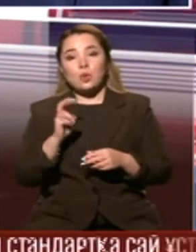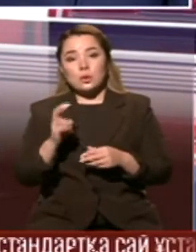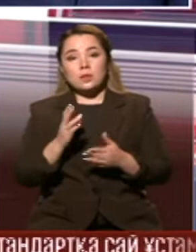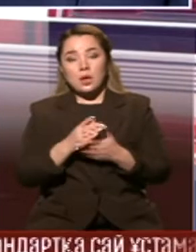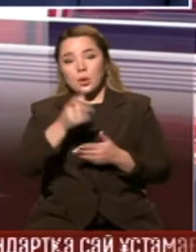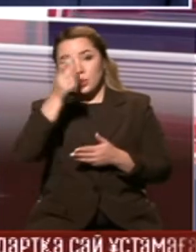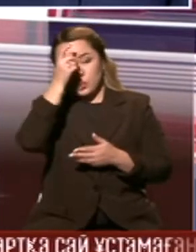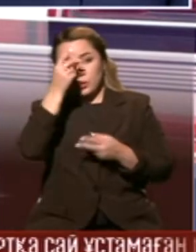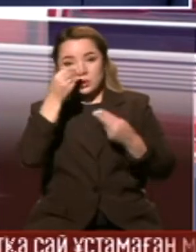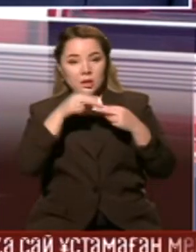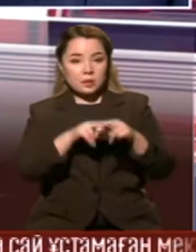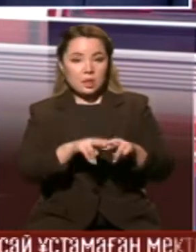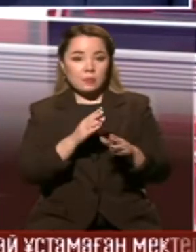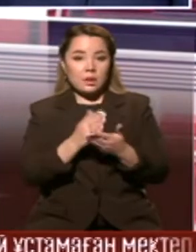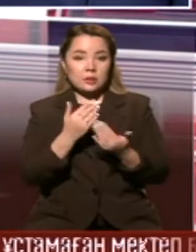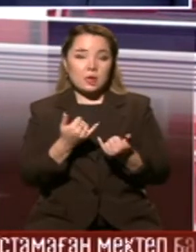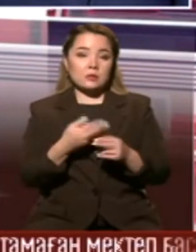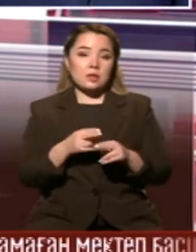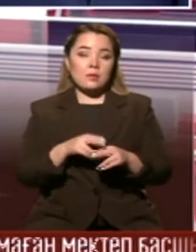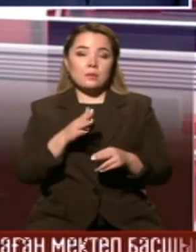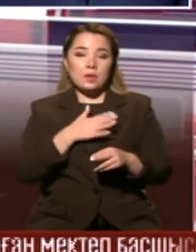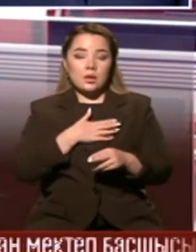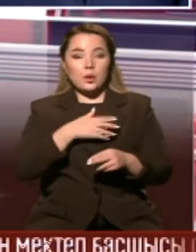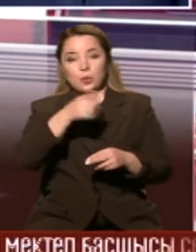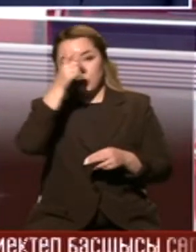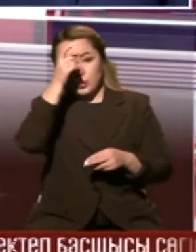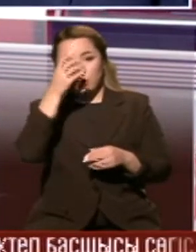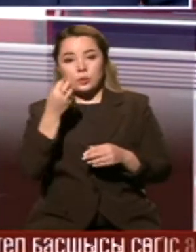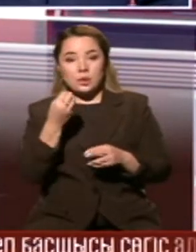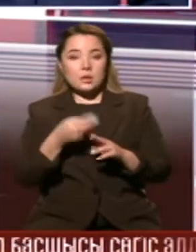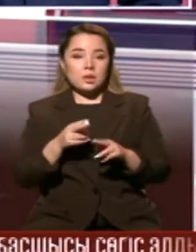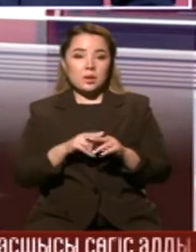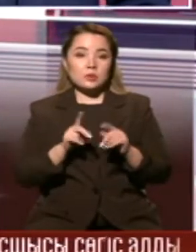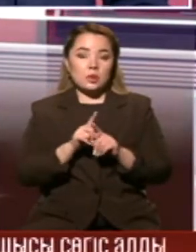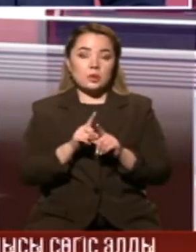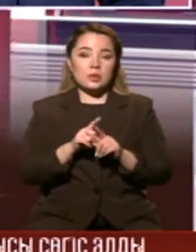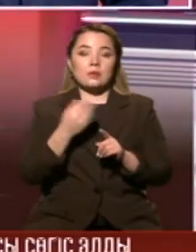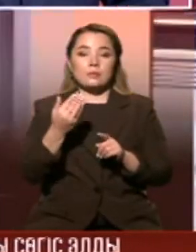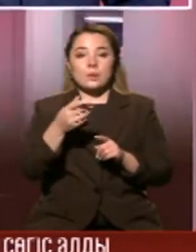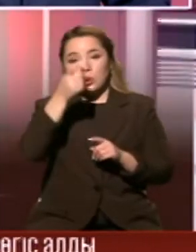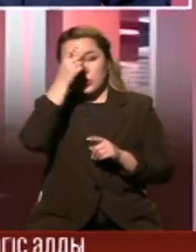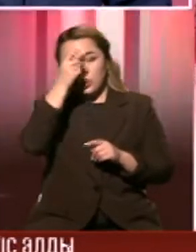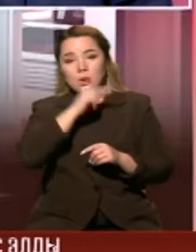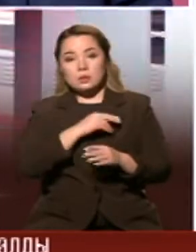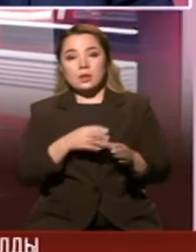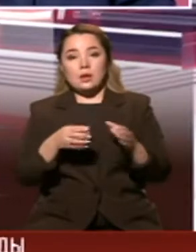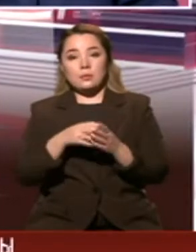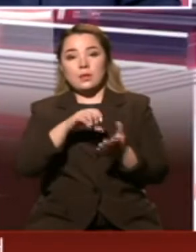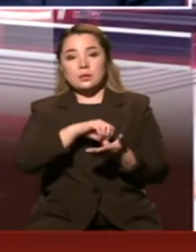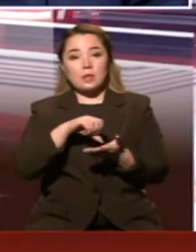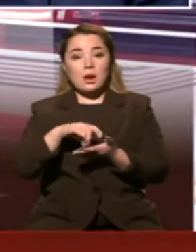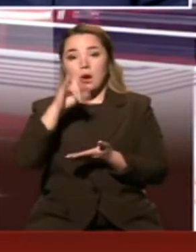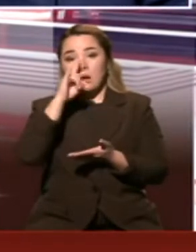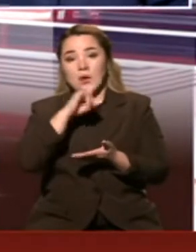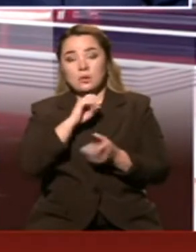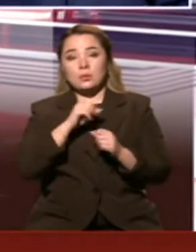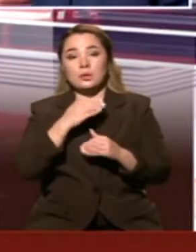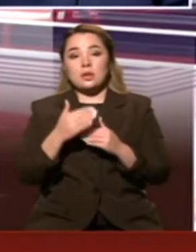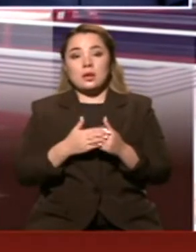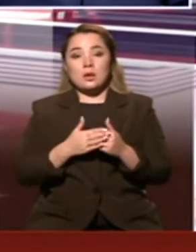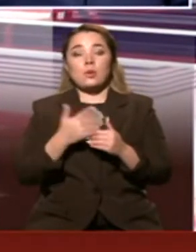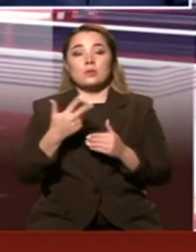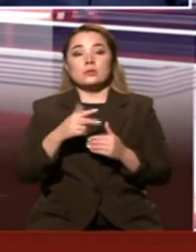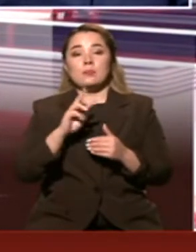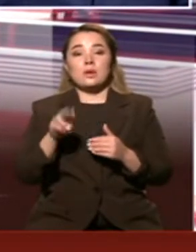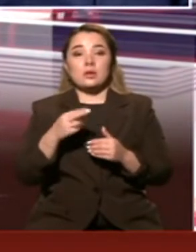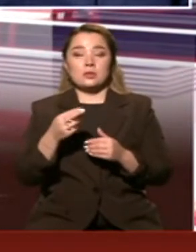Түркияға инвестиция салғанбыз. Тағы бір біздің Түркияға инвестициямыз, мысалы түрік мердігерлері осы уақытқа шейін Қазақстаннан шамамен 30